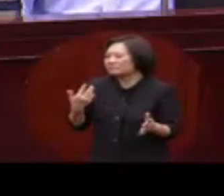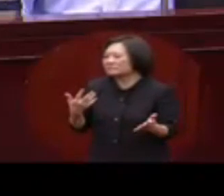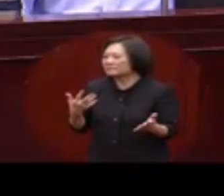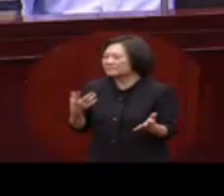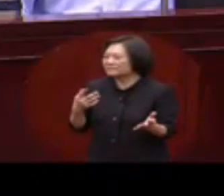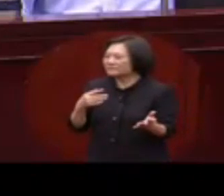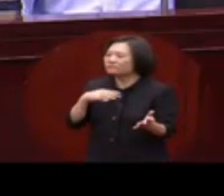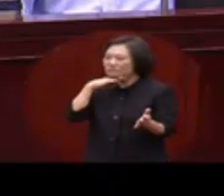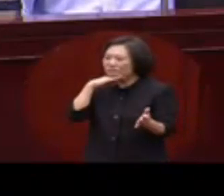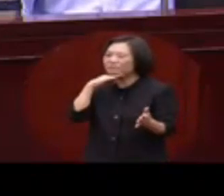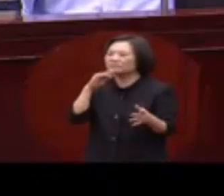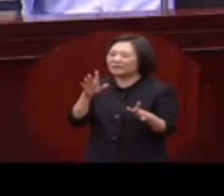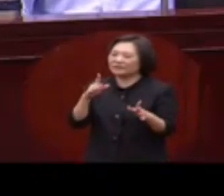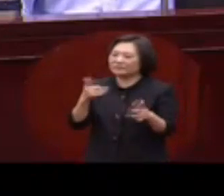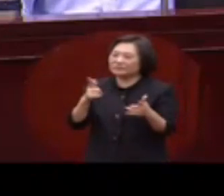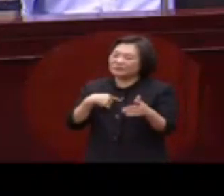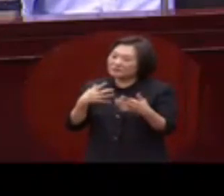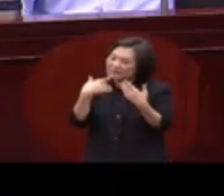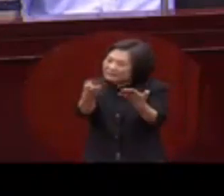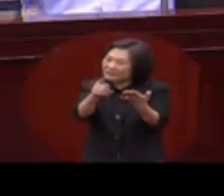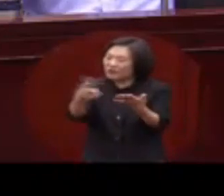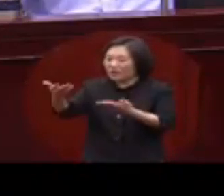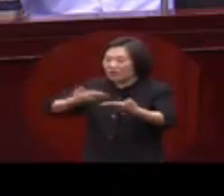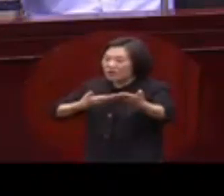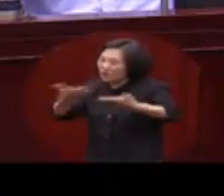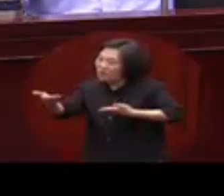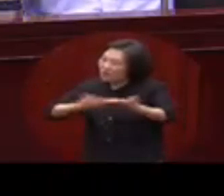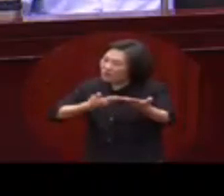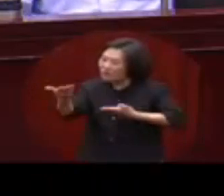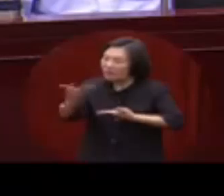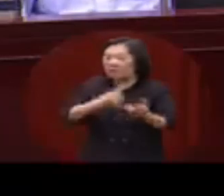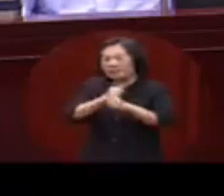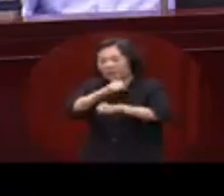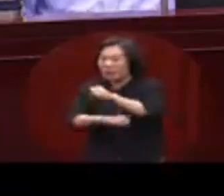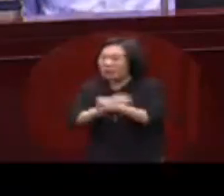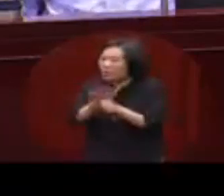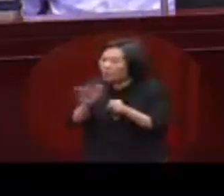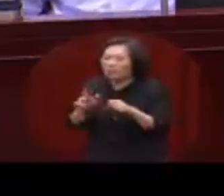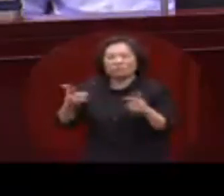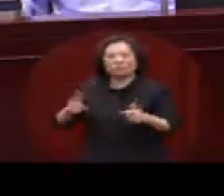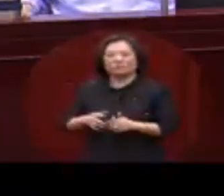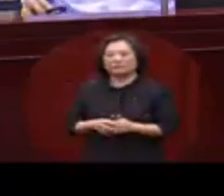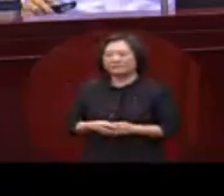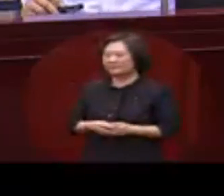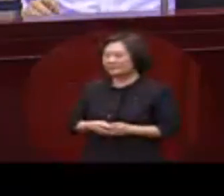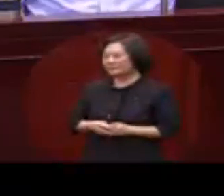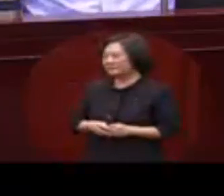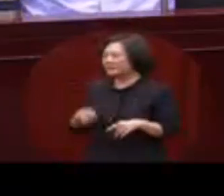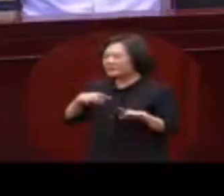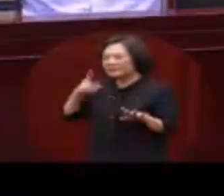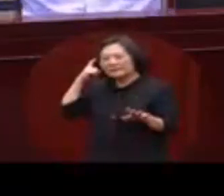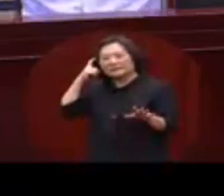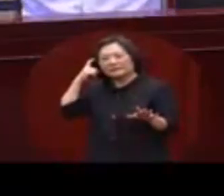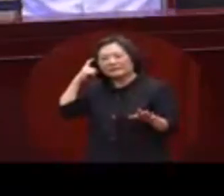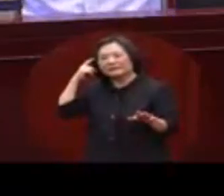所以整个东区的问题啊，我想不是只有去做一些活动啊。至于怎么做哈，坦白讲哦，我们在思考。我想这